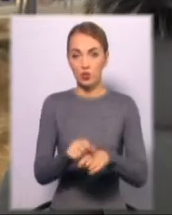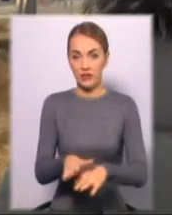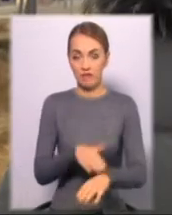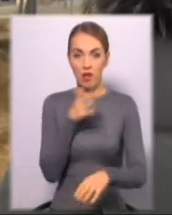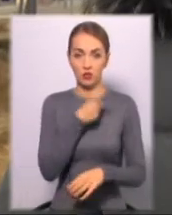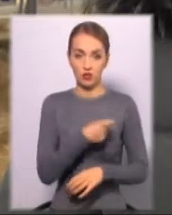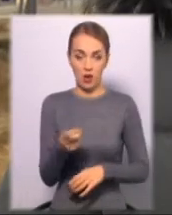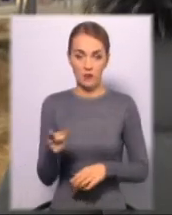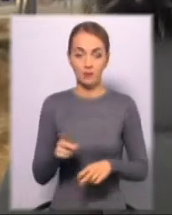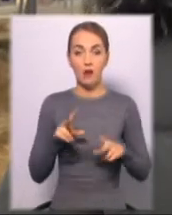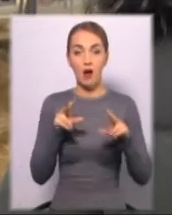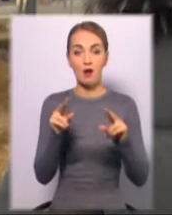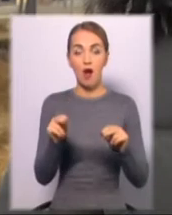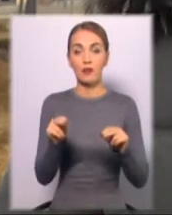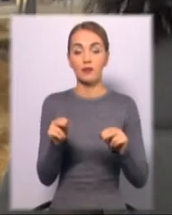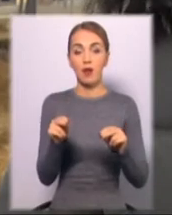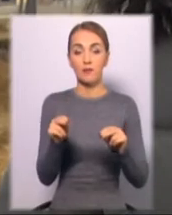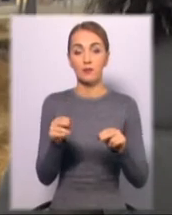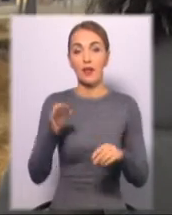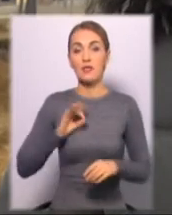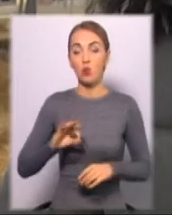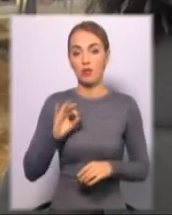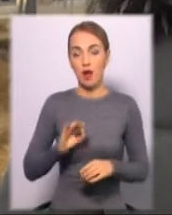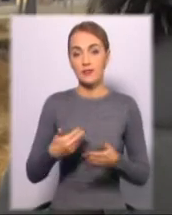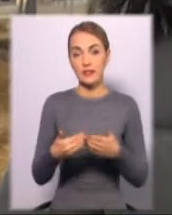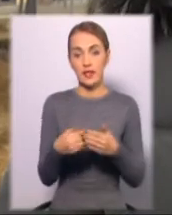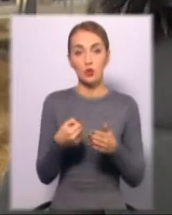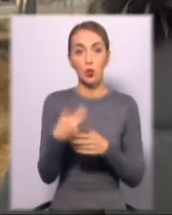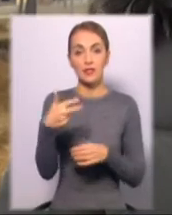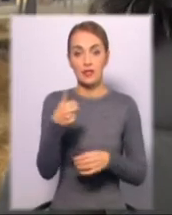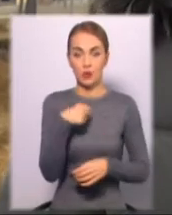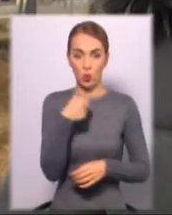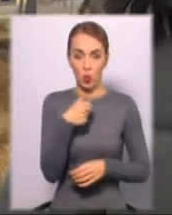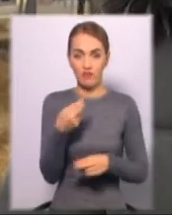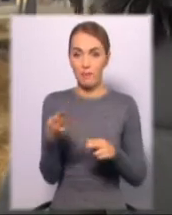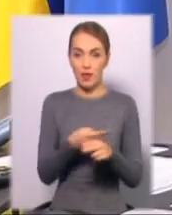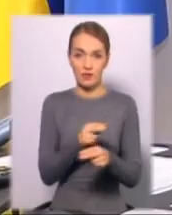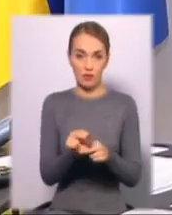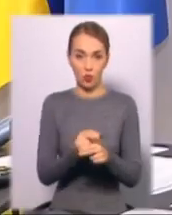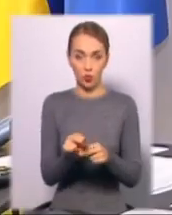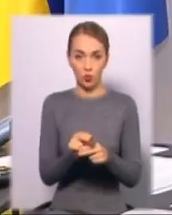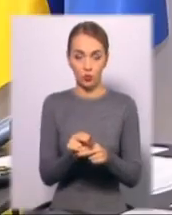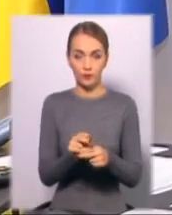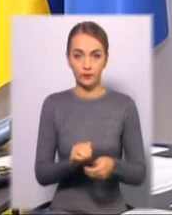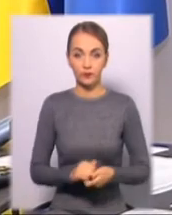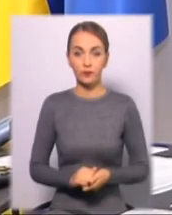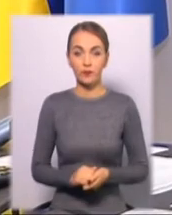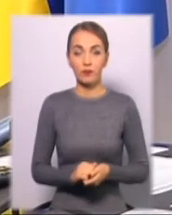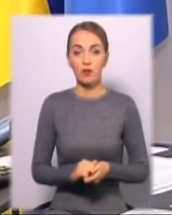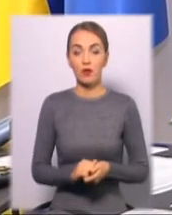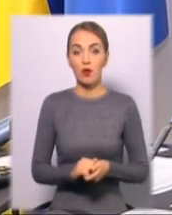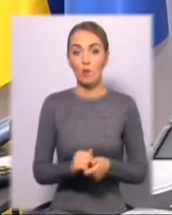час. Гарантія експлуатації десь до 30 років, без ремонту. В літу монолітний